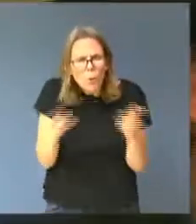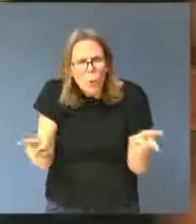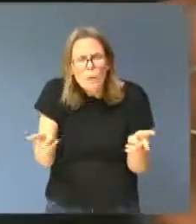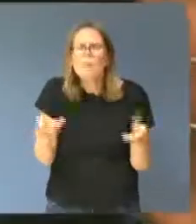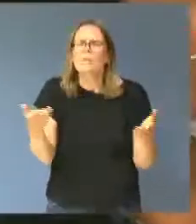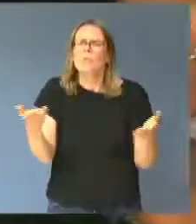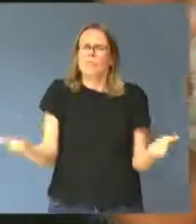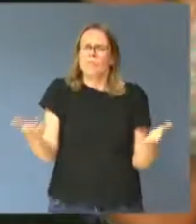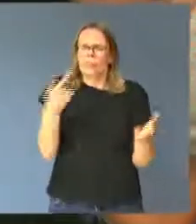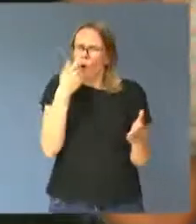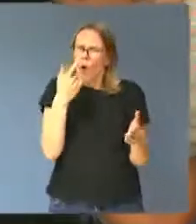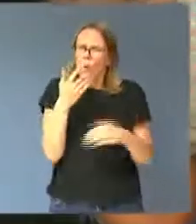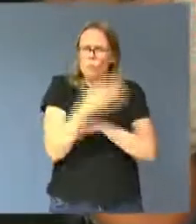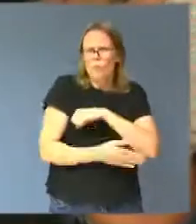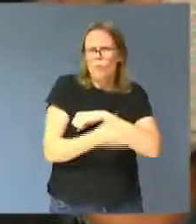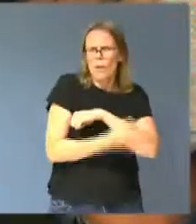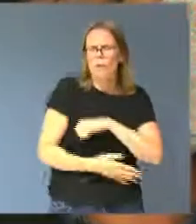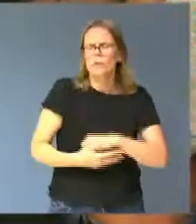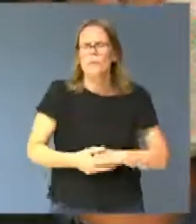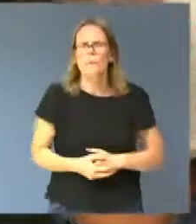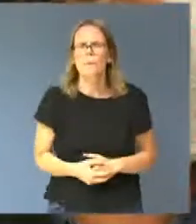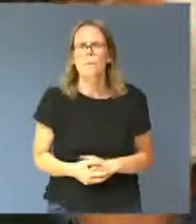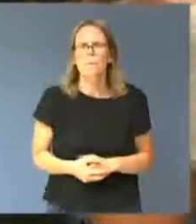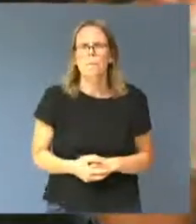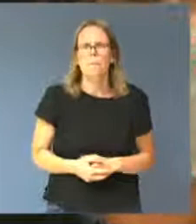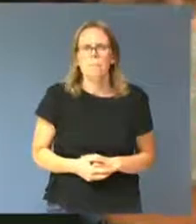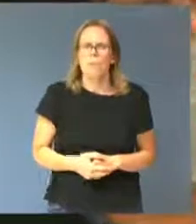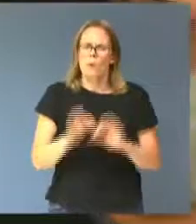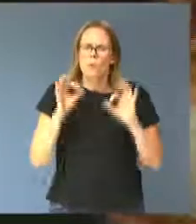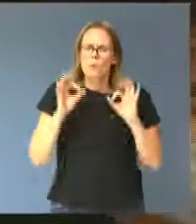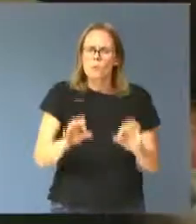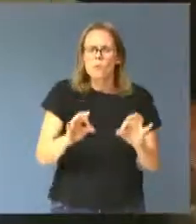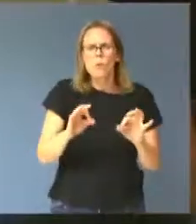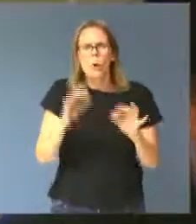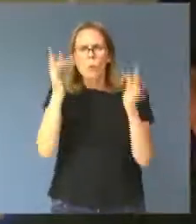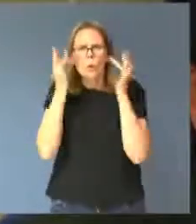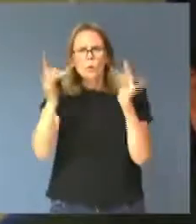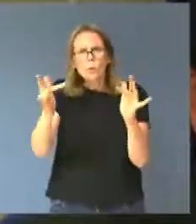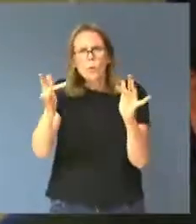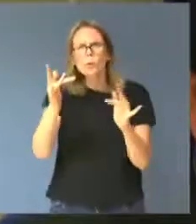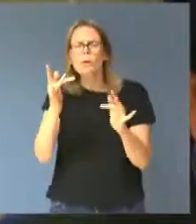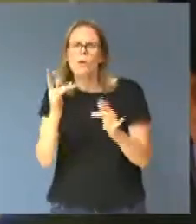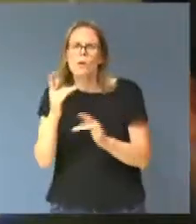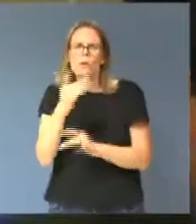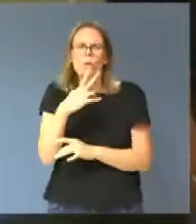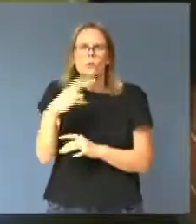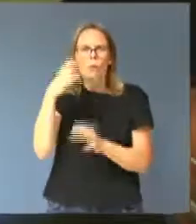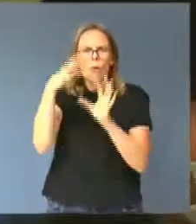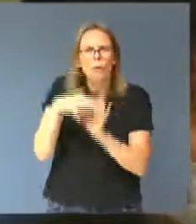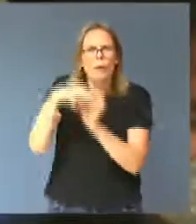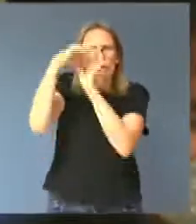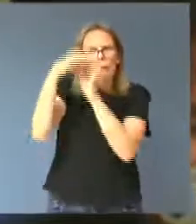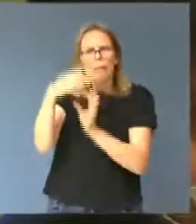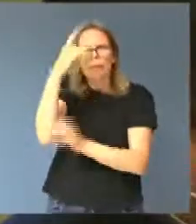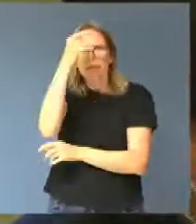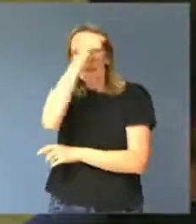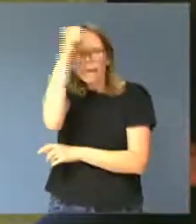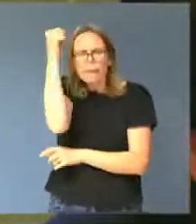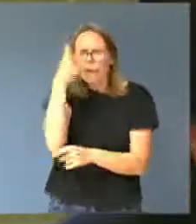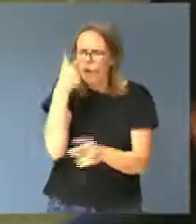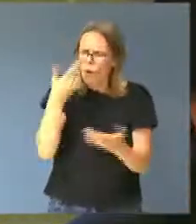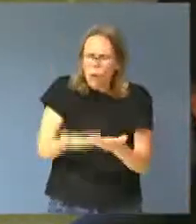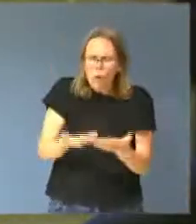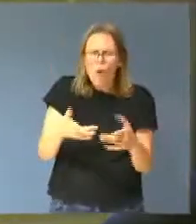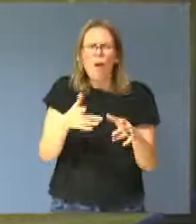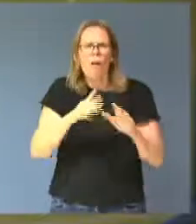asocial et contraire à notre civilisation chrétienne qui a introduit le respect des faibles dans notre société quand les automobilistes et motards rémois ne